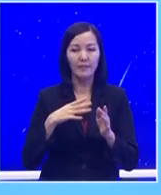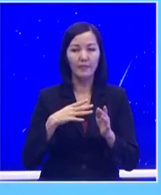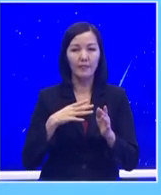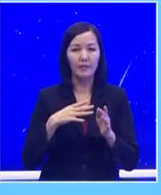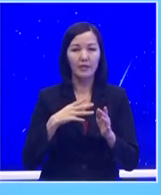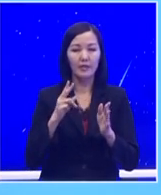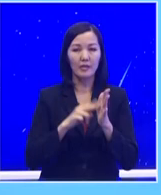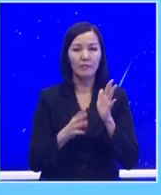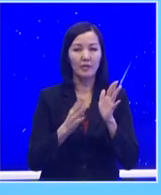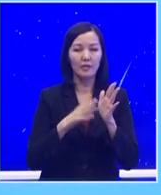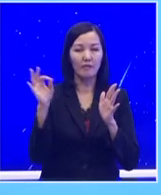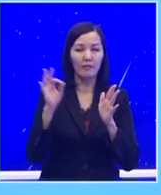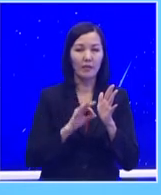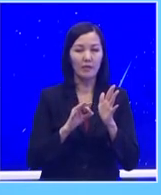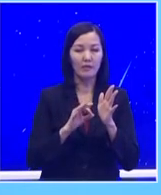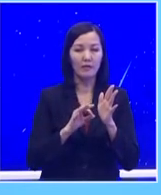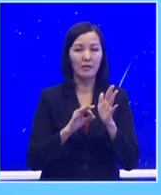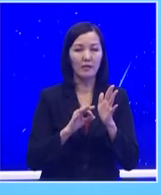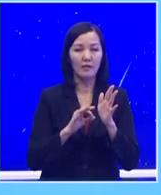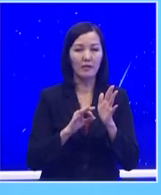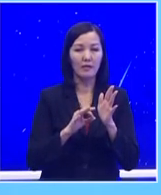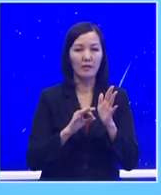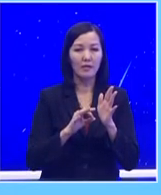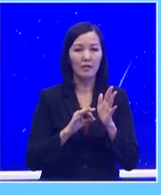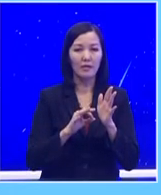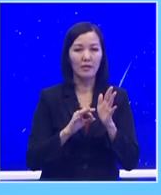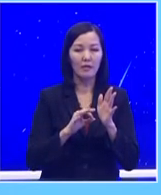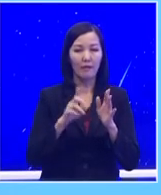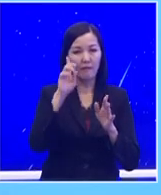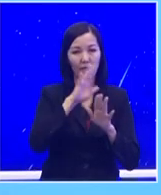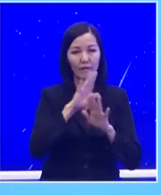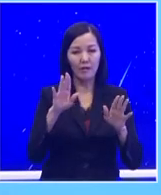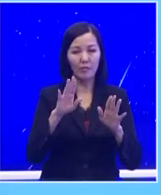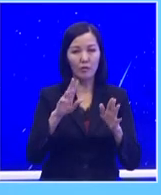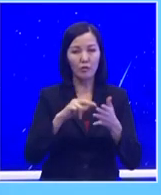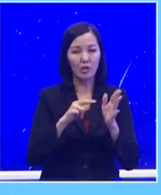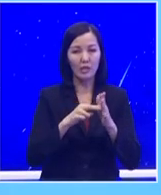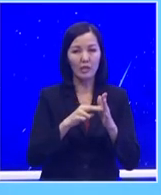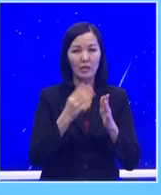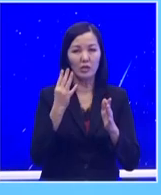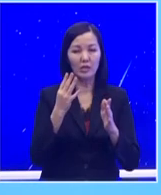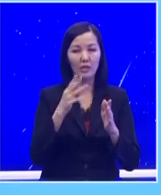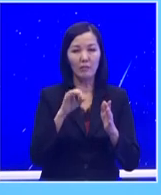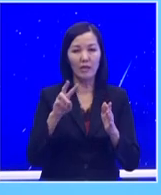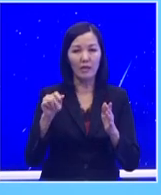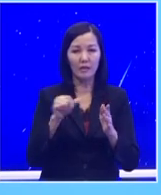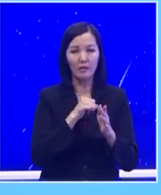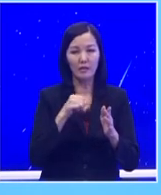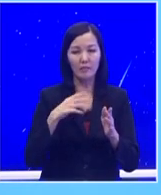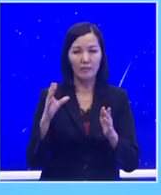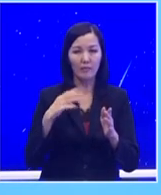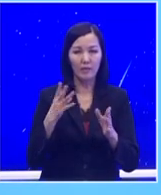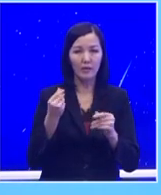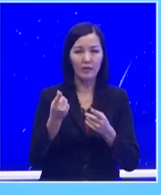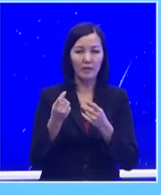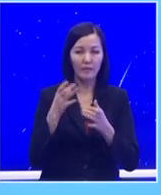них 79%, почти 80% составляет внебюджетные инвестиции. Это 4,9 миллиарда тенге. Малый